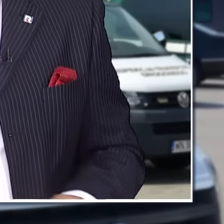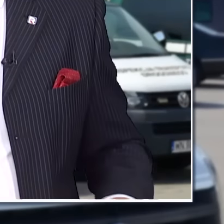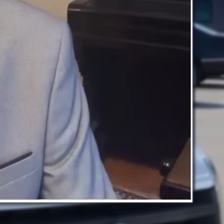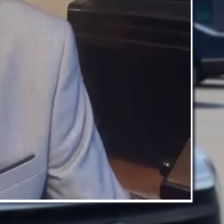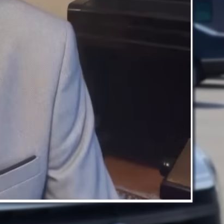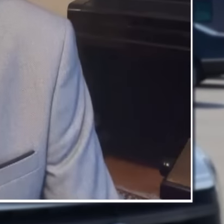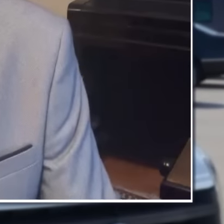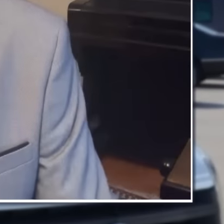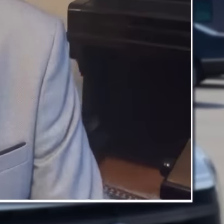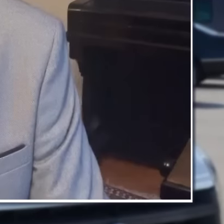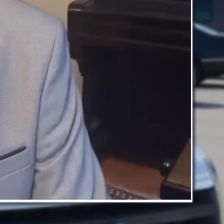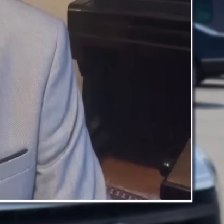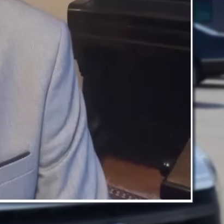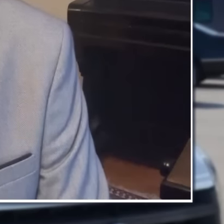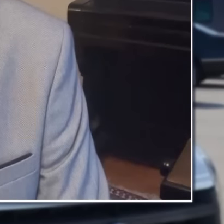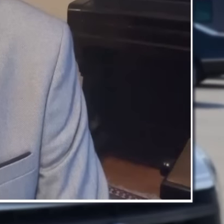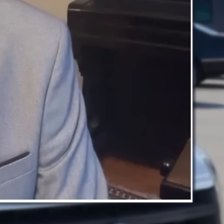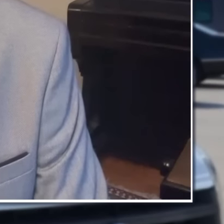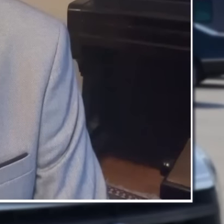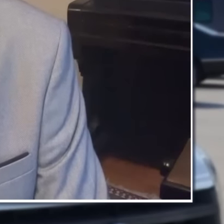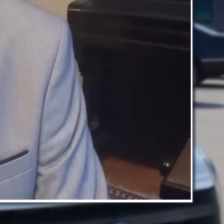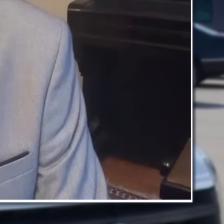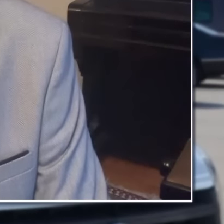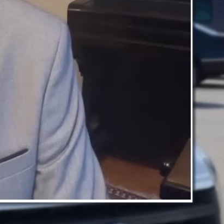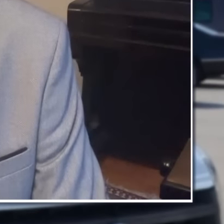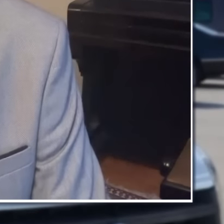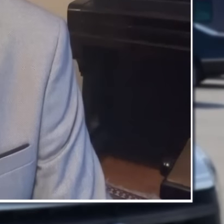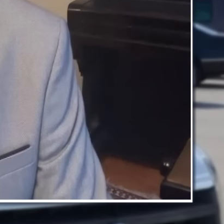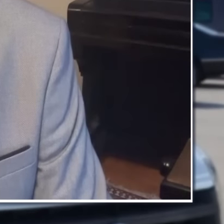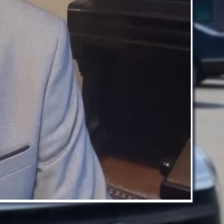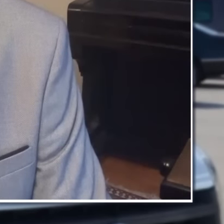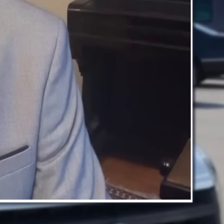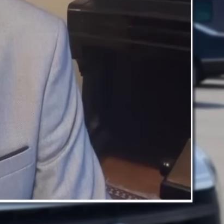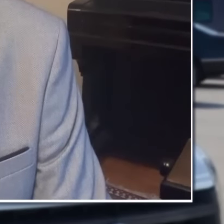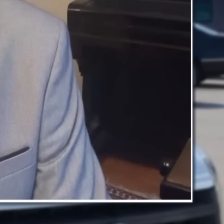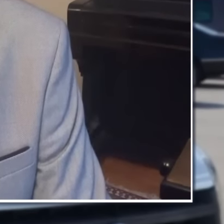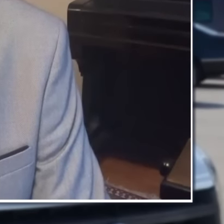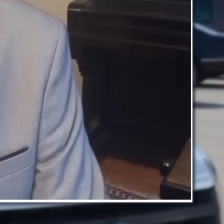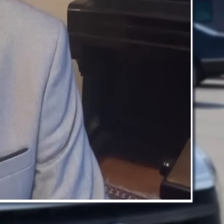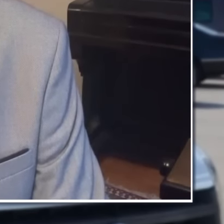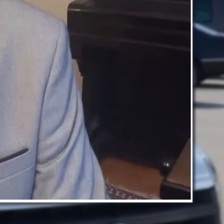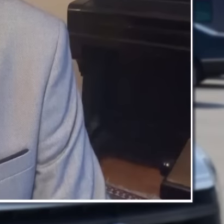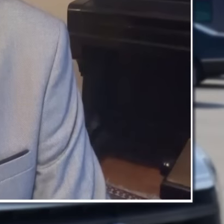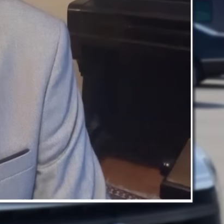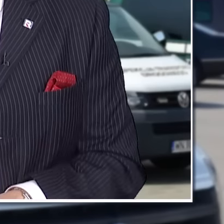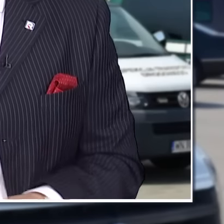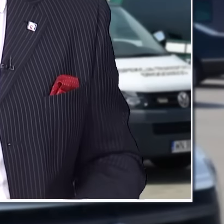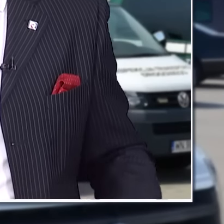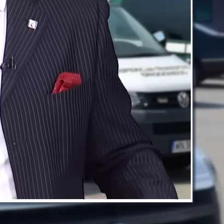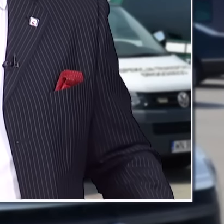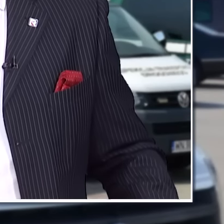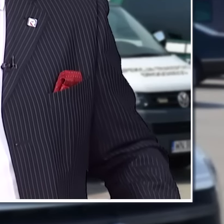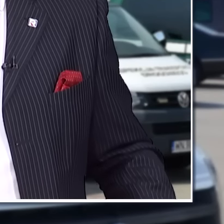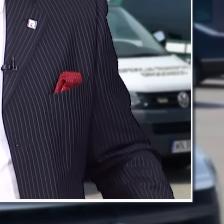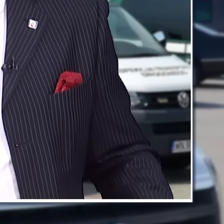państwo, pytajcie się głównego inspektora transportu drogowego. Tak jest, i ministra infrastruktury, pana